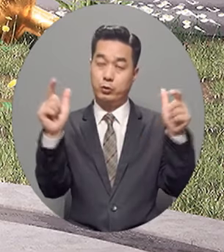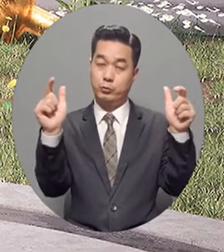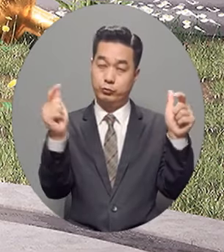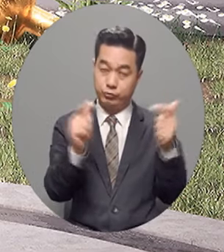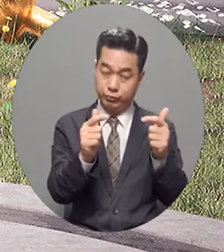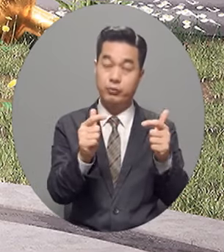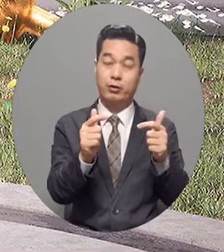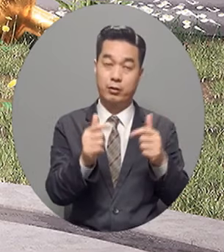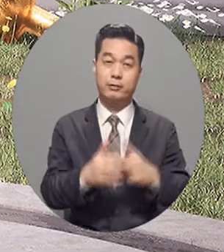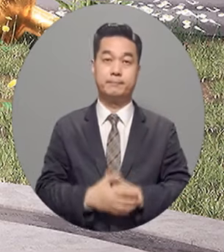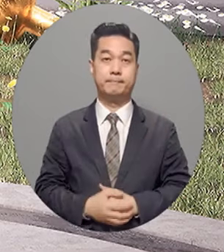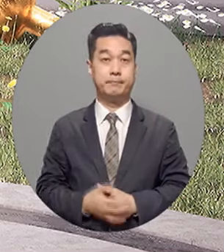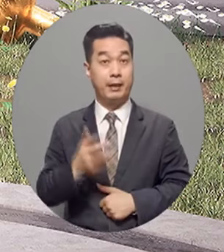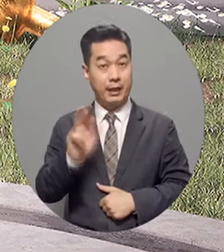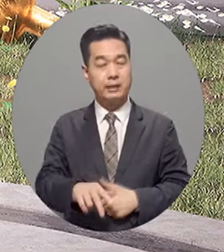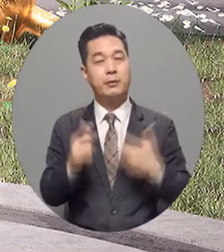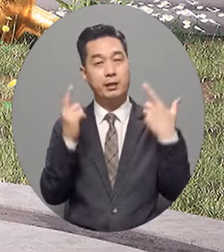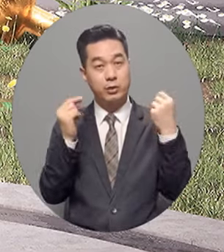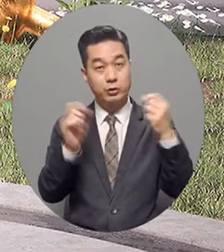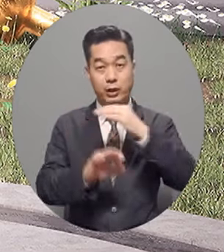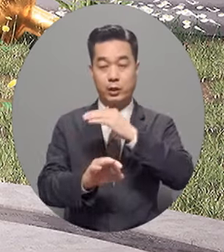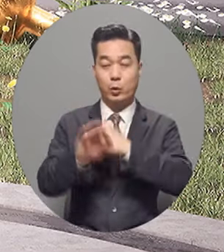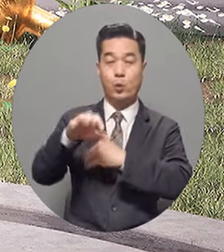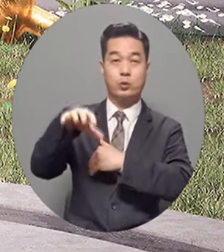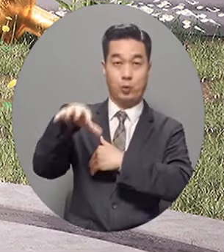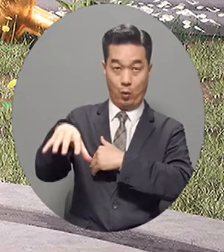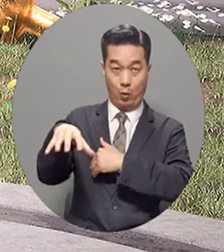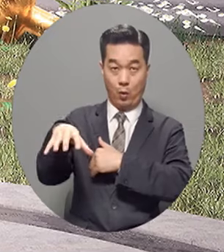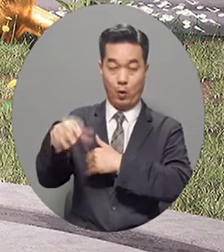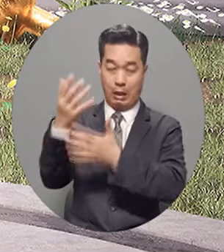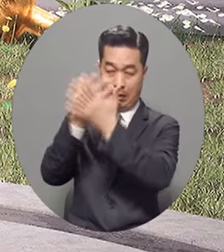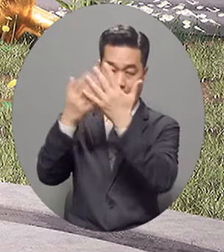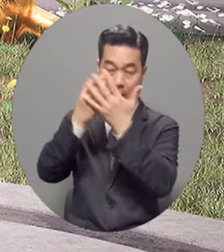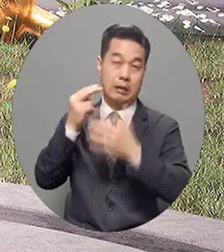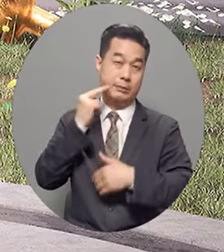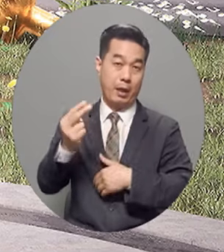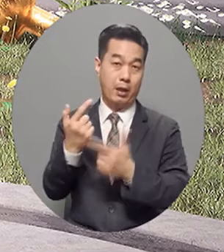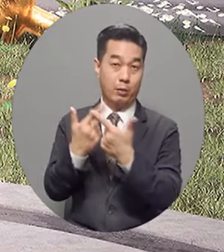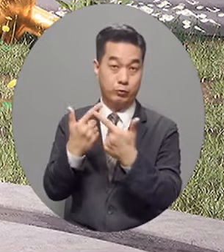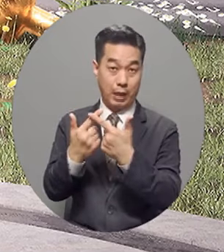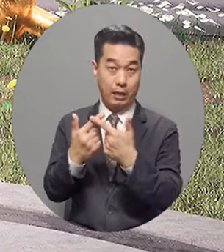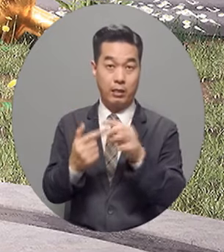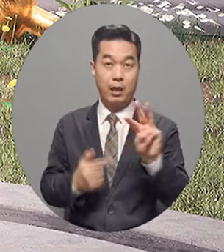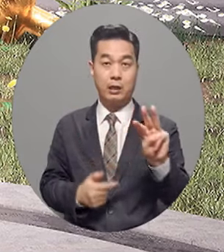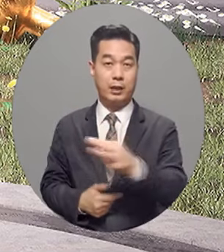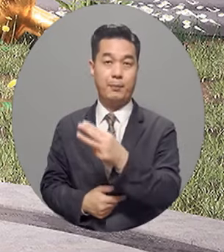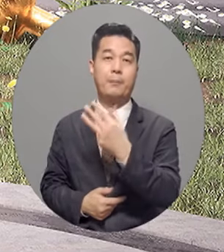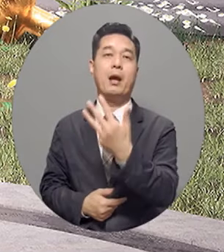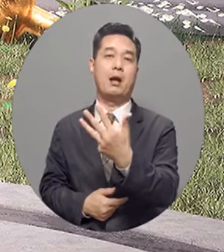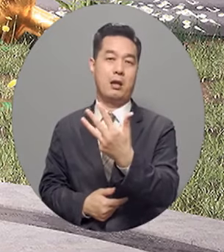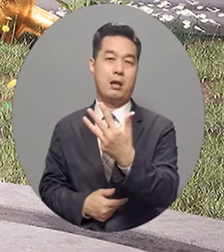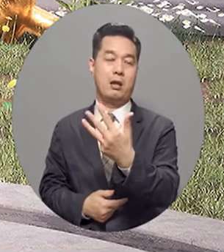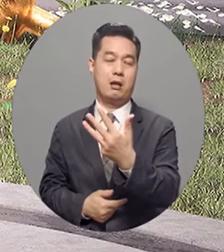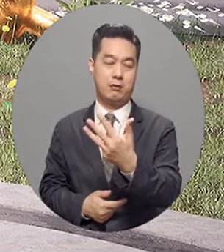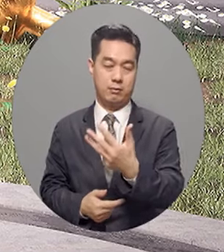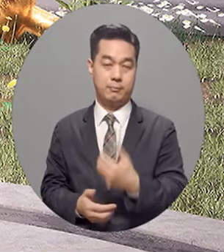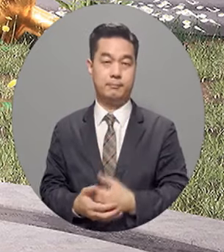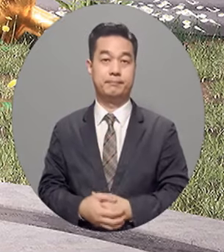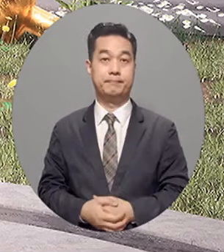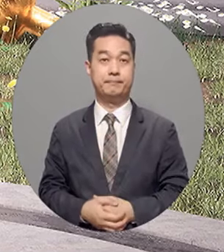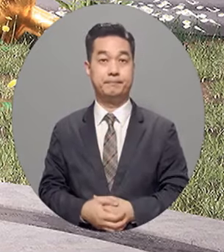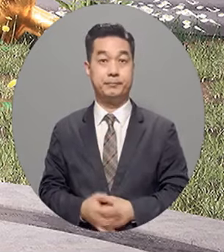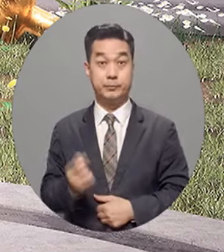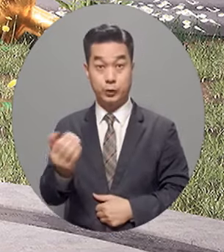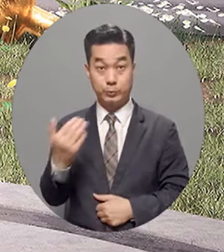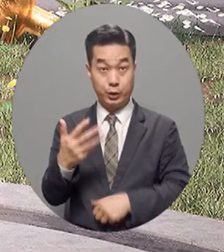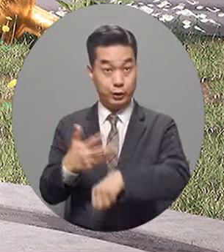했습니다 하지만 여전히 동쪽 지방의 황사가 심한데요 부산의 미세먼지 농도는 308 마로 그까지 지소사이 조금